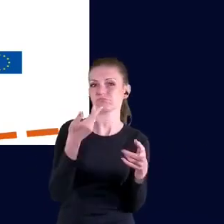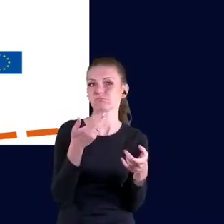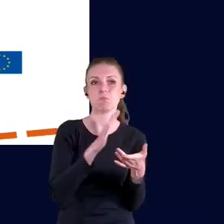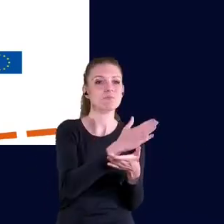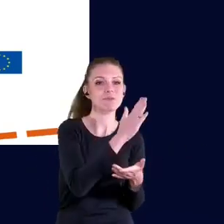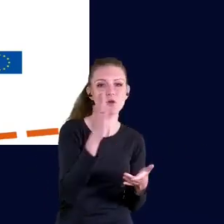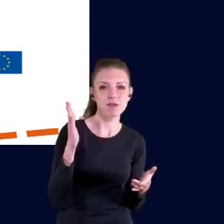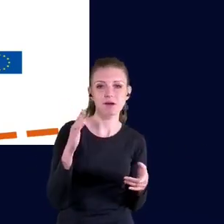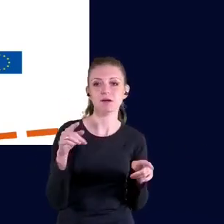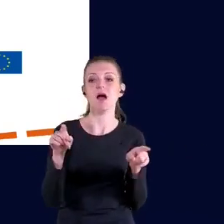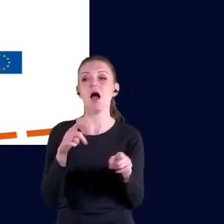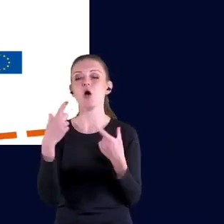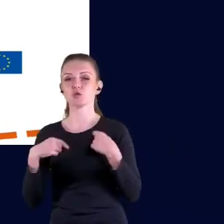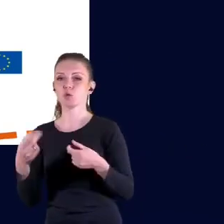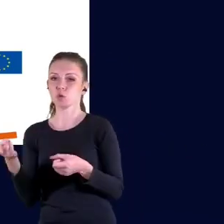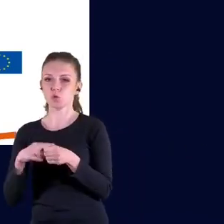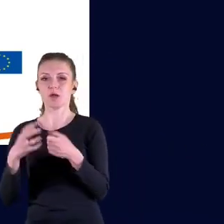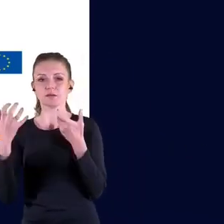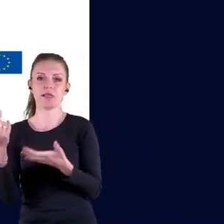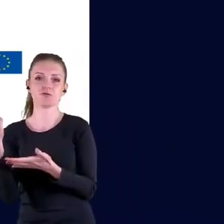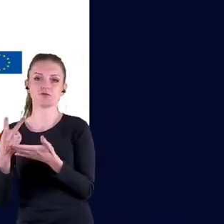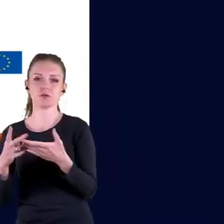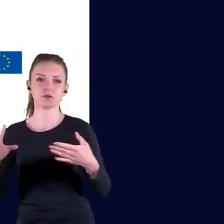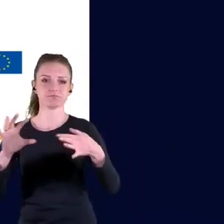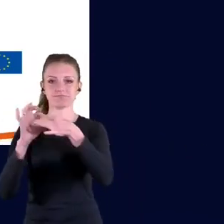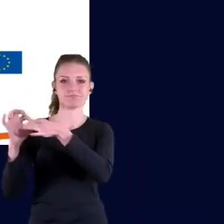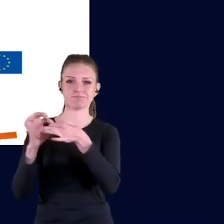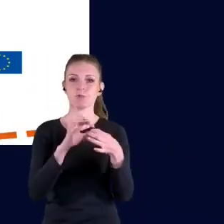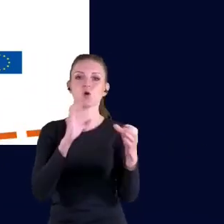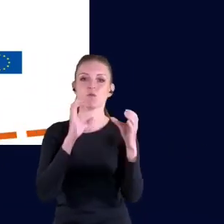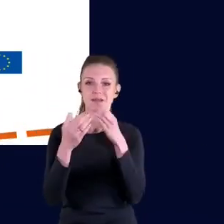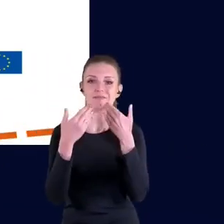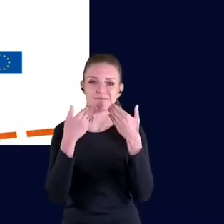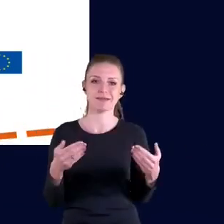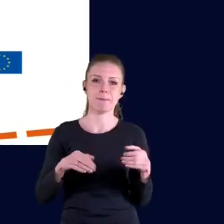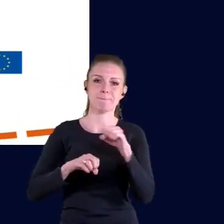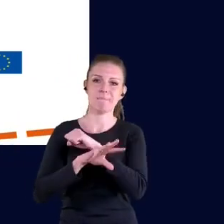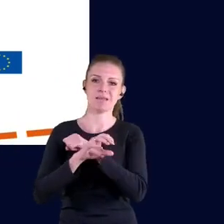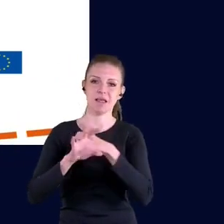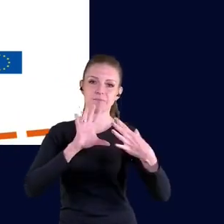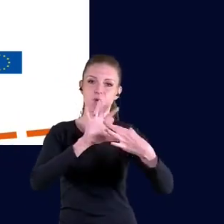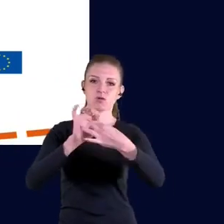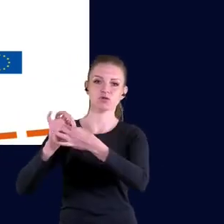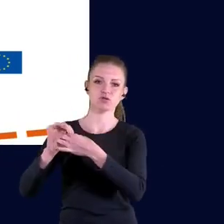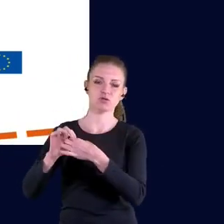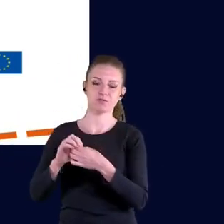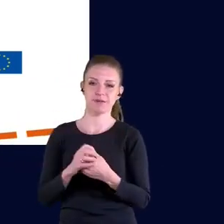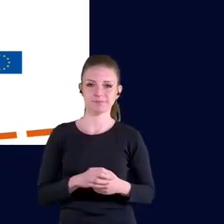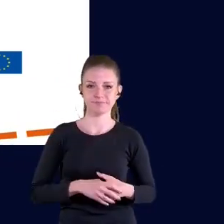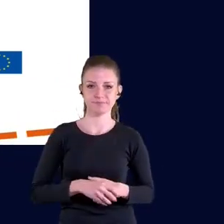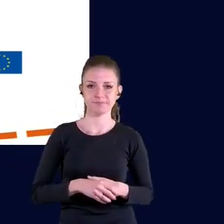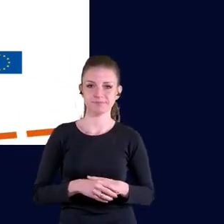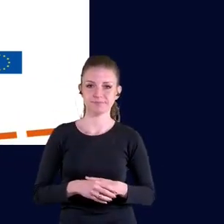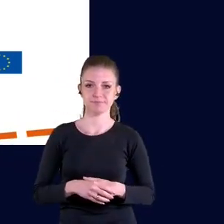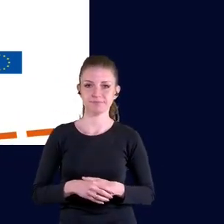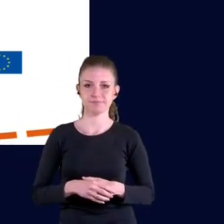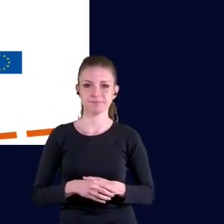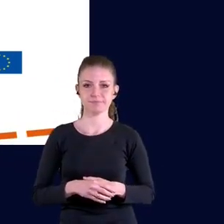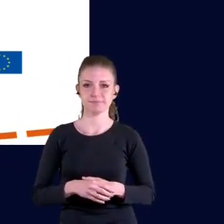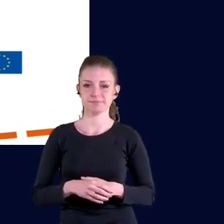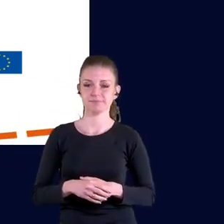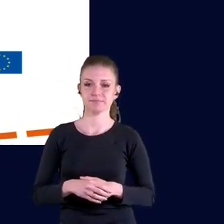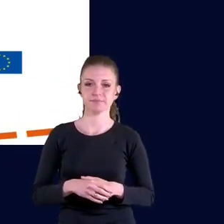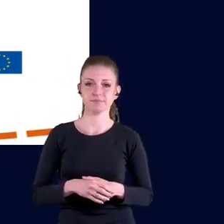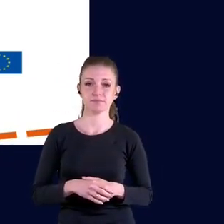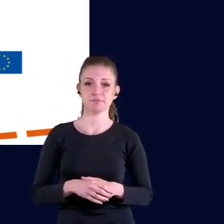mua czytelnikami biblioteka Akademicka może aktywnie angażować się w proces upowszechnienie dorobku naukowego